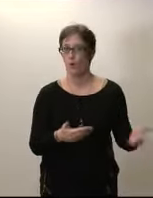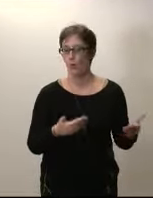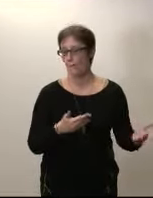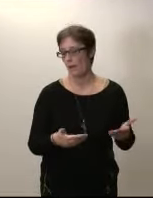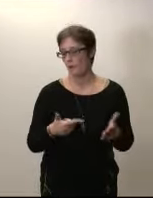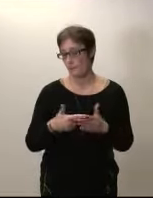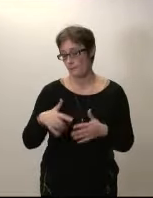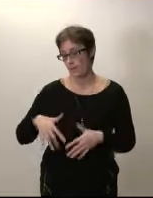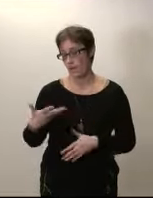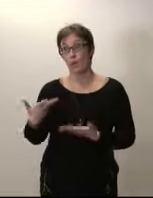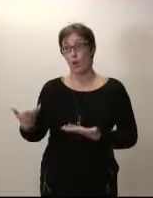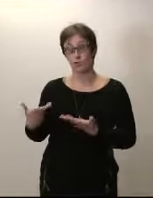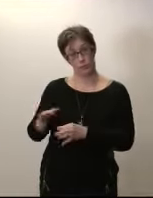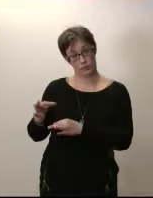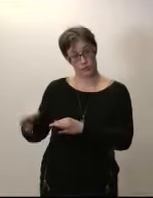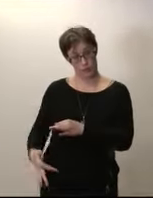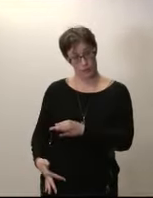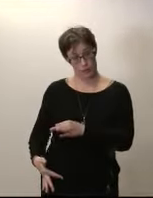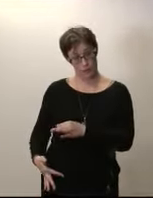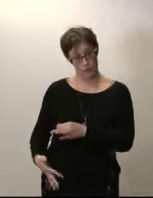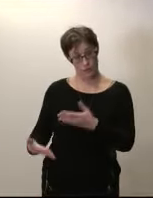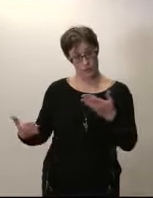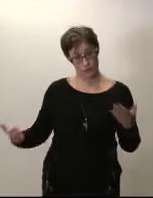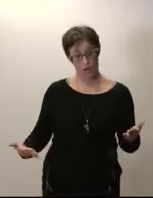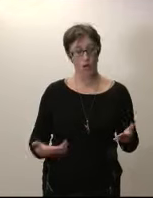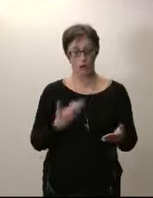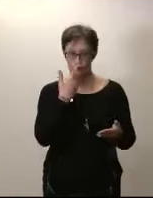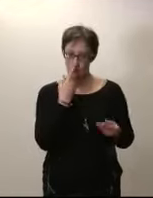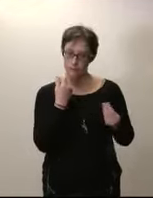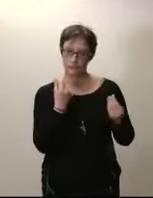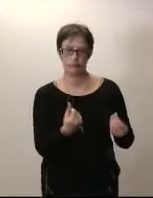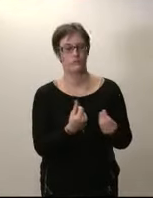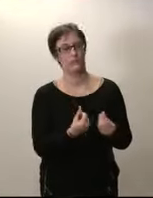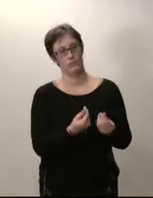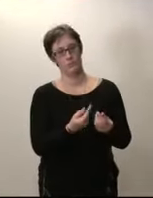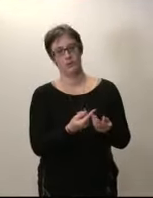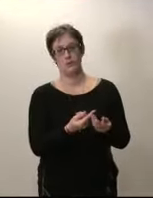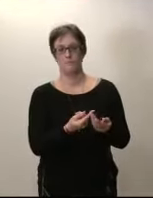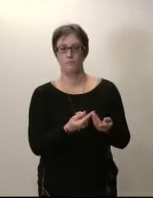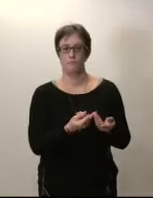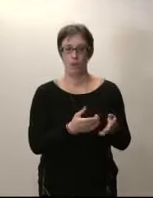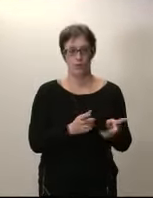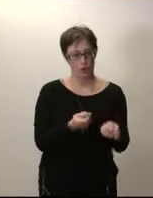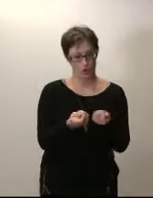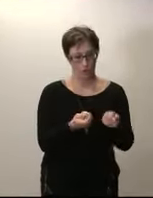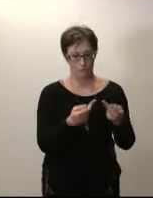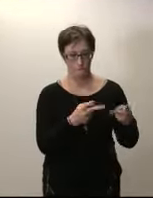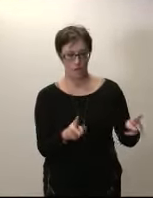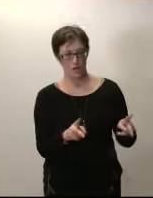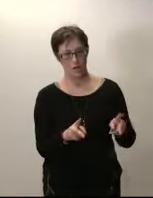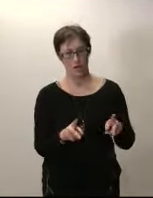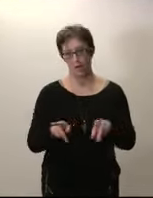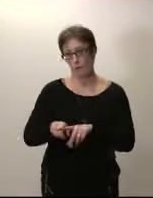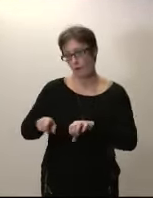on fait le constat aujourd'hui va marquer une rupture dans la façon de gérer la ville et on entre dans une politique que je